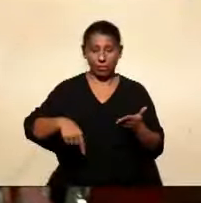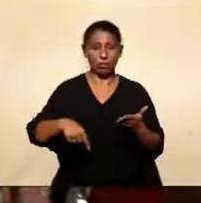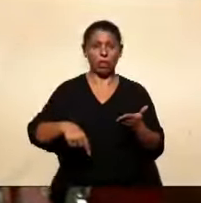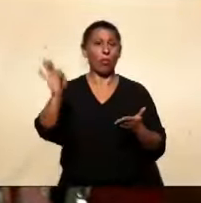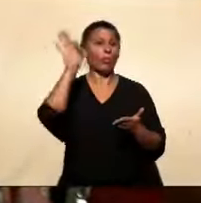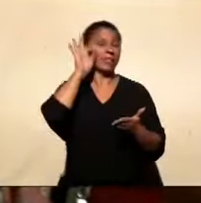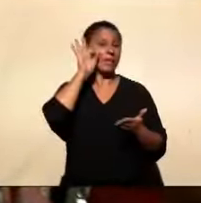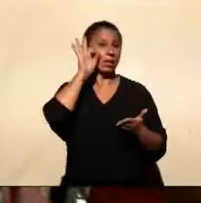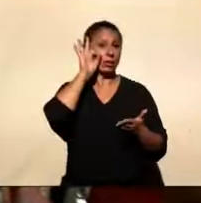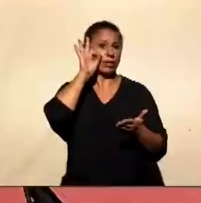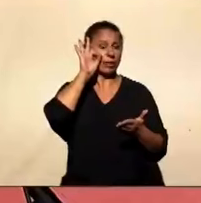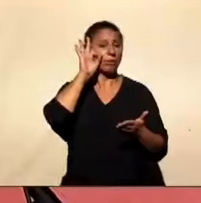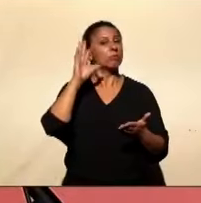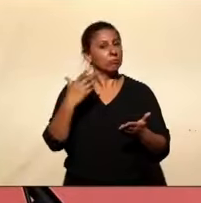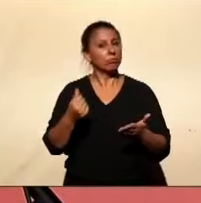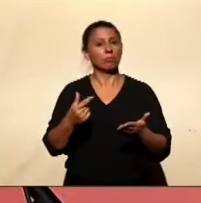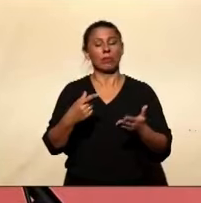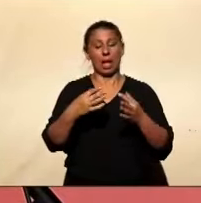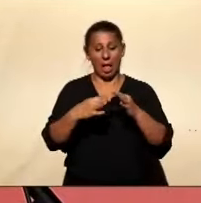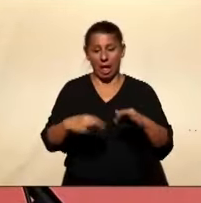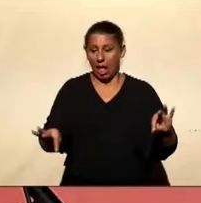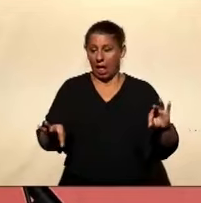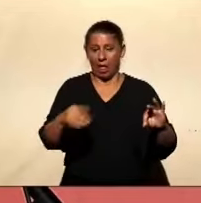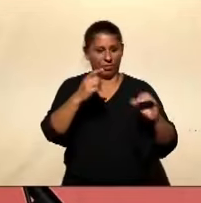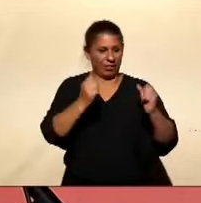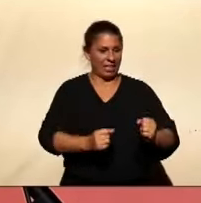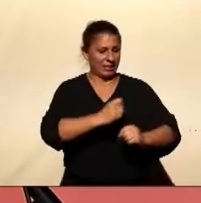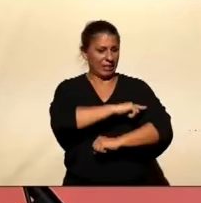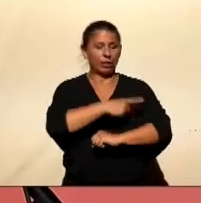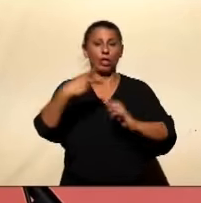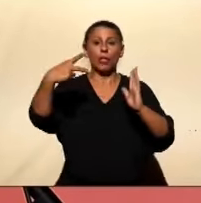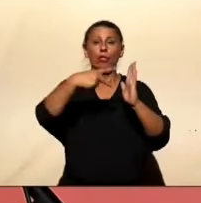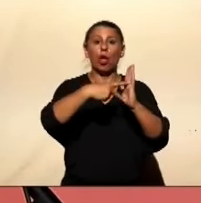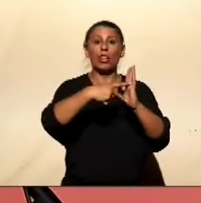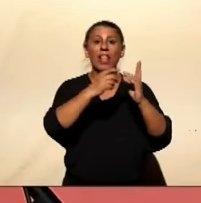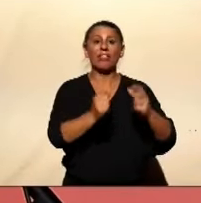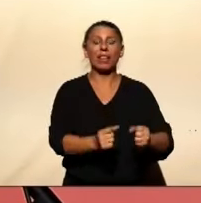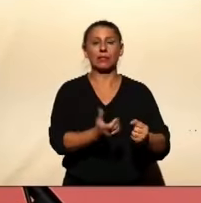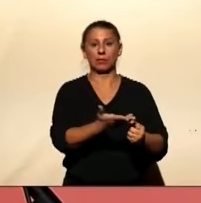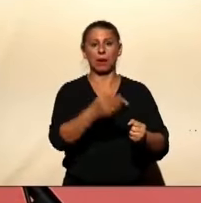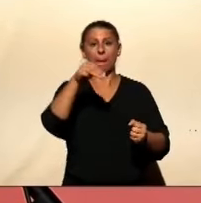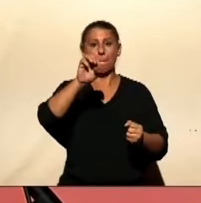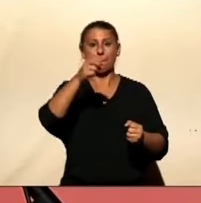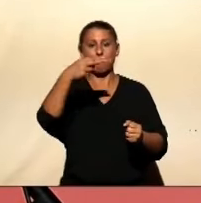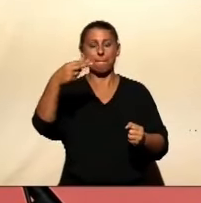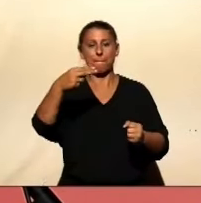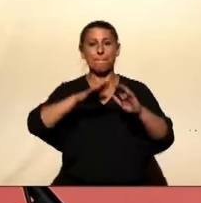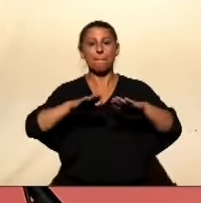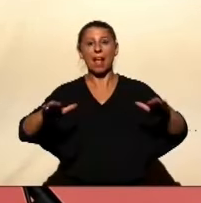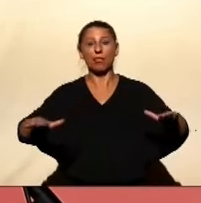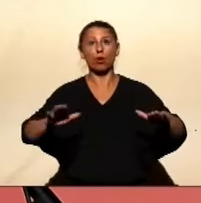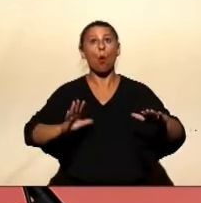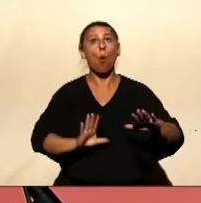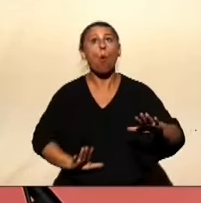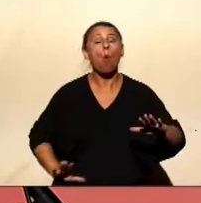στη Θεσσαλονίκη τα κενά σε γιατρούς είναι 2.000. Η ΜΕΘ παιδών για όλη τη